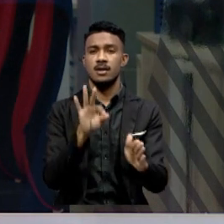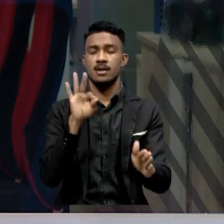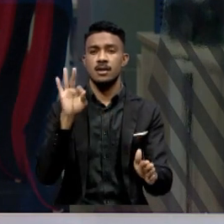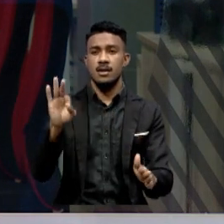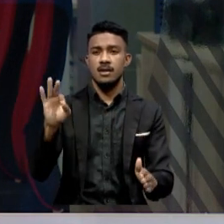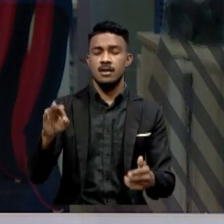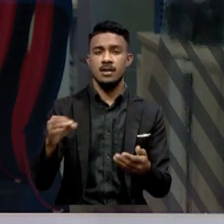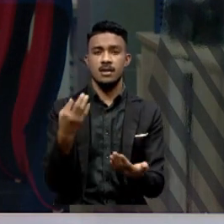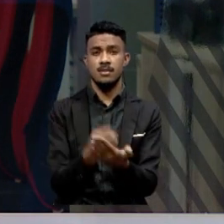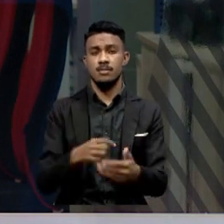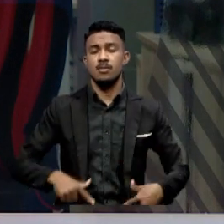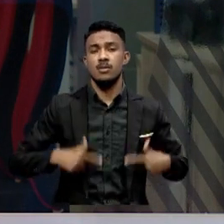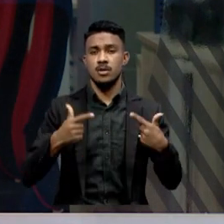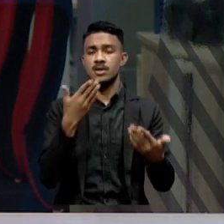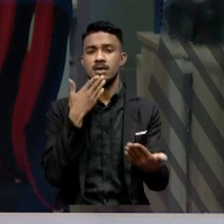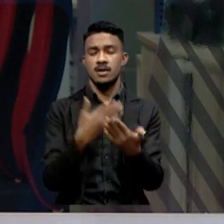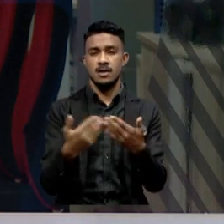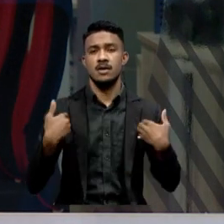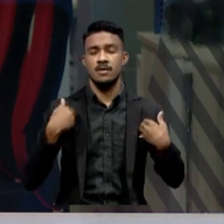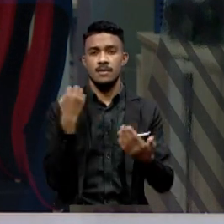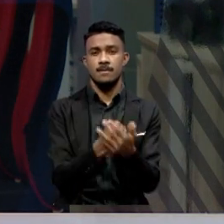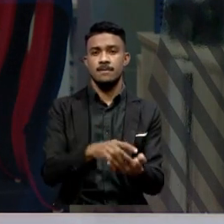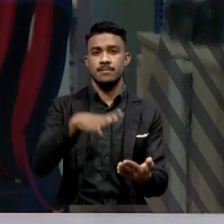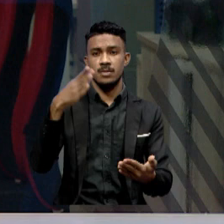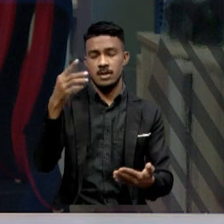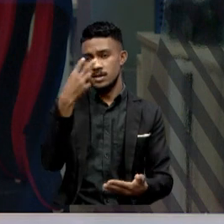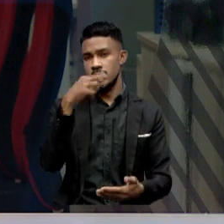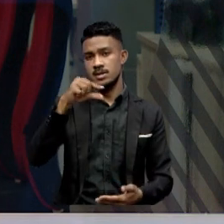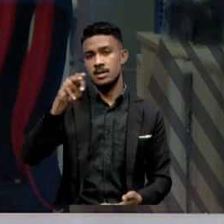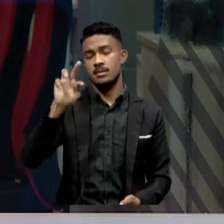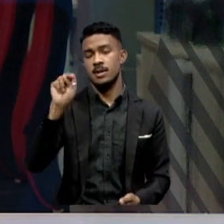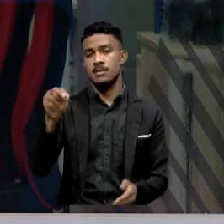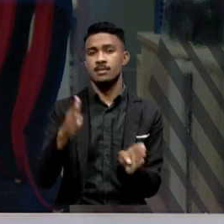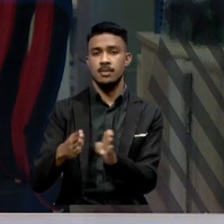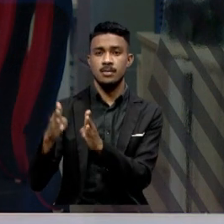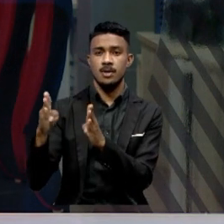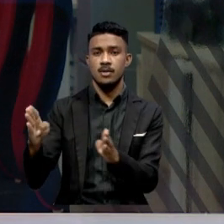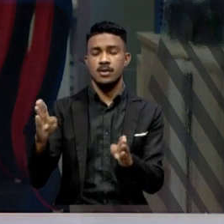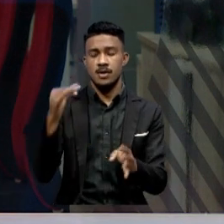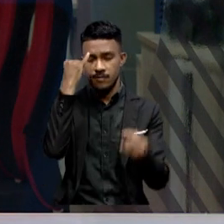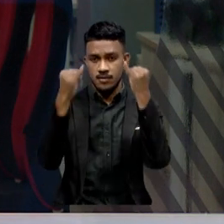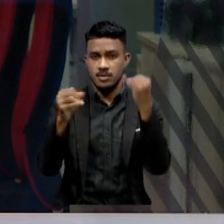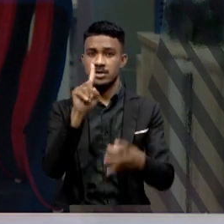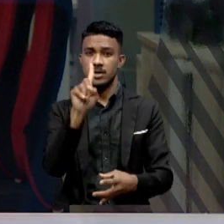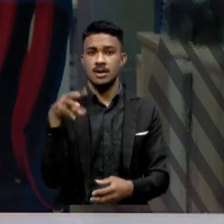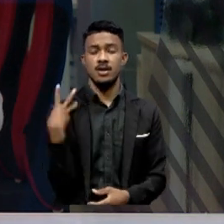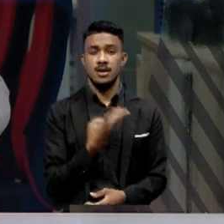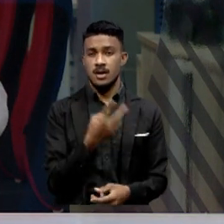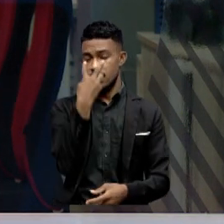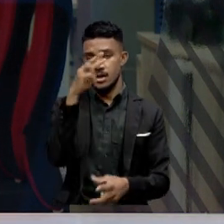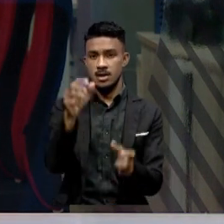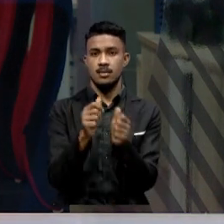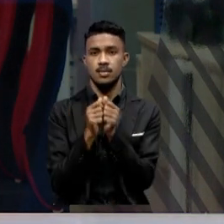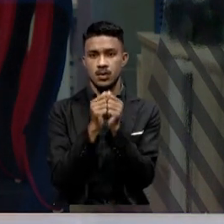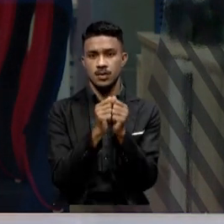nirai nebe na konu ho riku soin. Relasiono asuntu dene, GMN prepara una pakote informasaun ida. Turmai ita akompanyamo